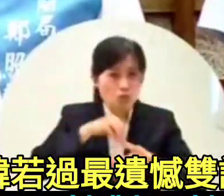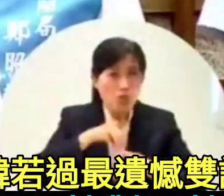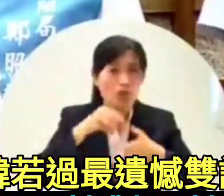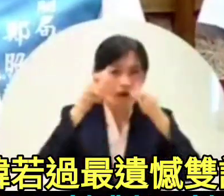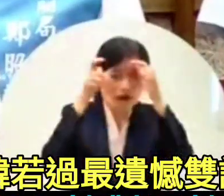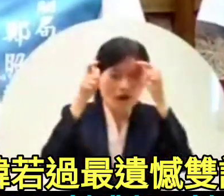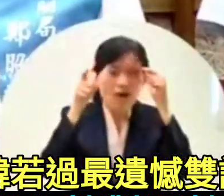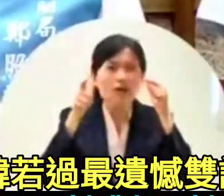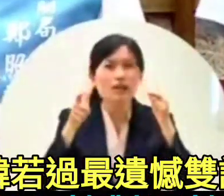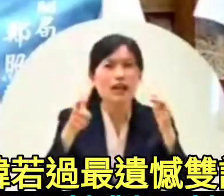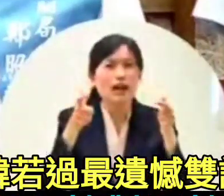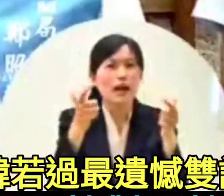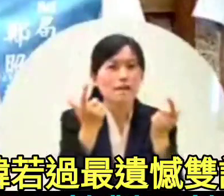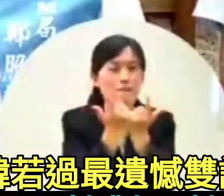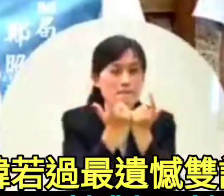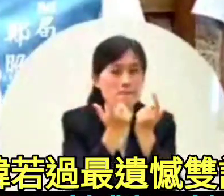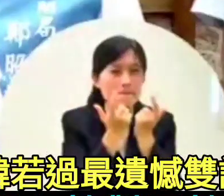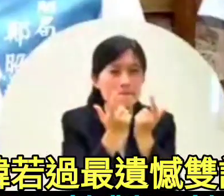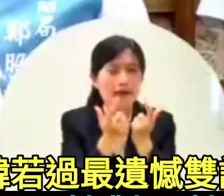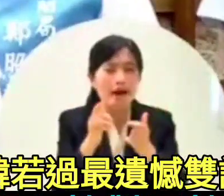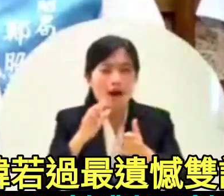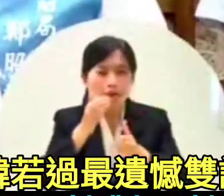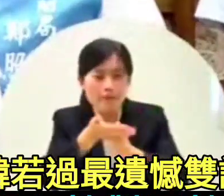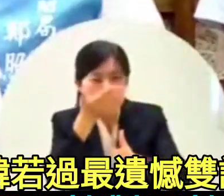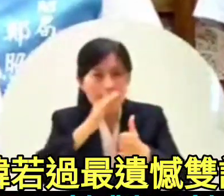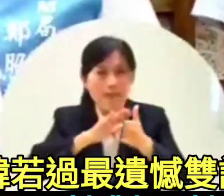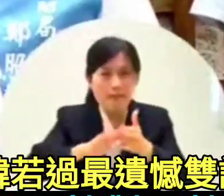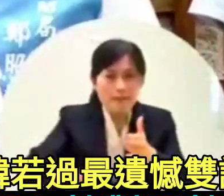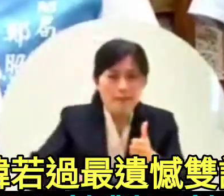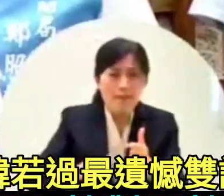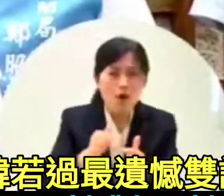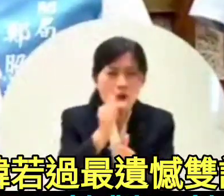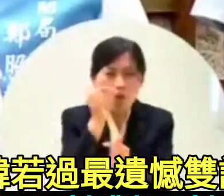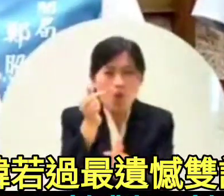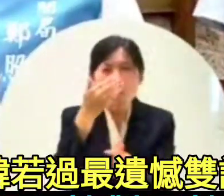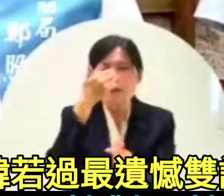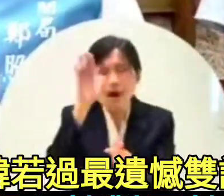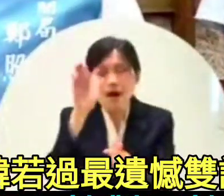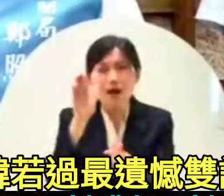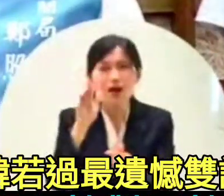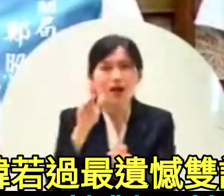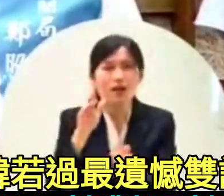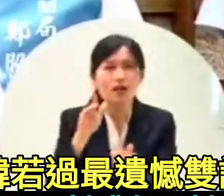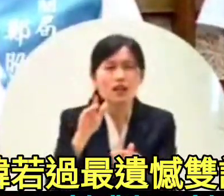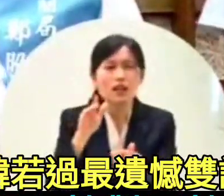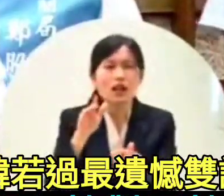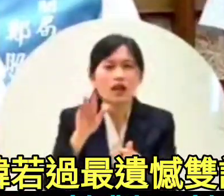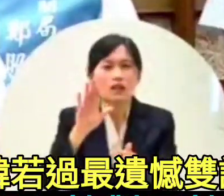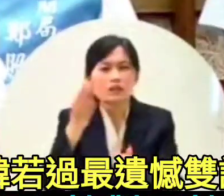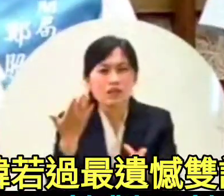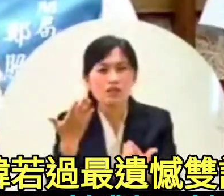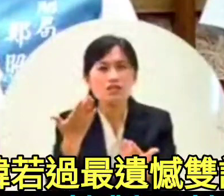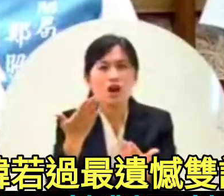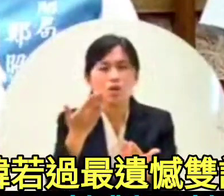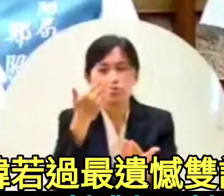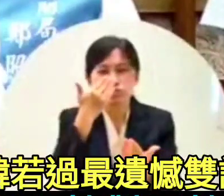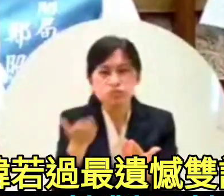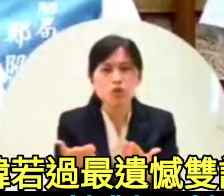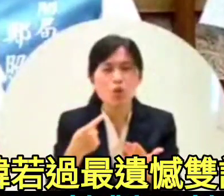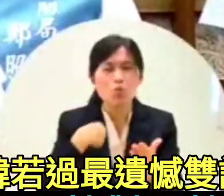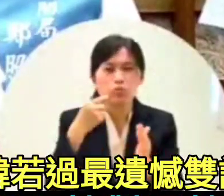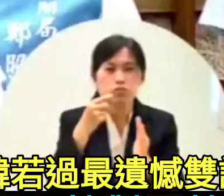湾双引擎的发展。结果选举的结果大家都知道，我就不再赘述。时光不会的倒